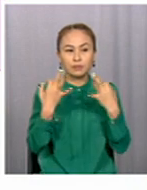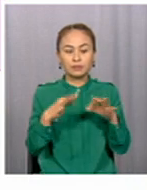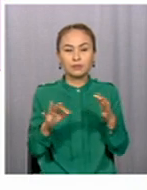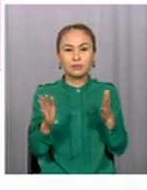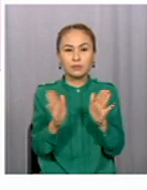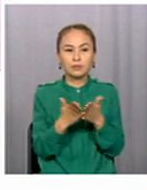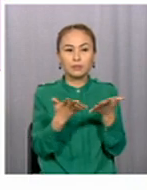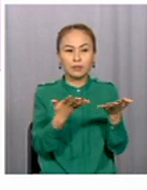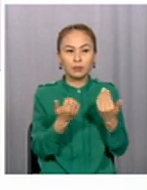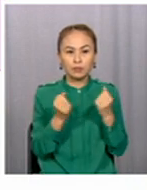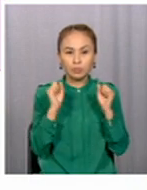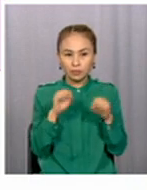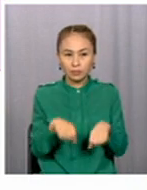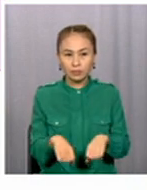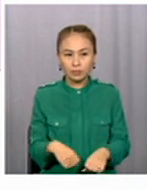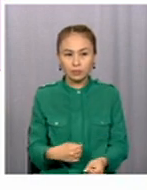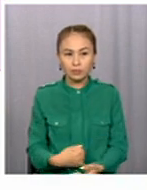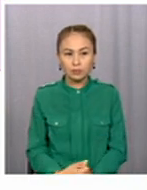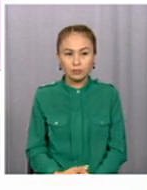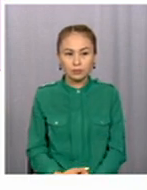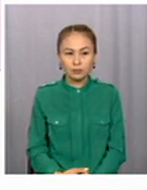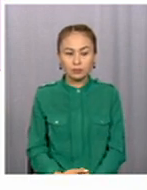ма?